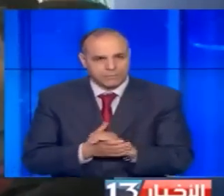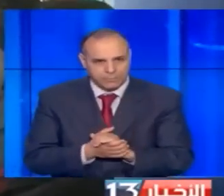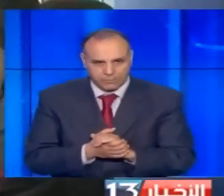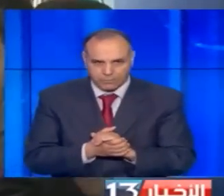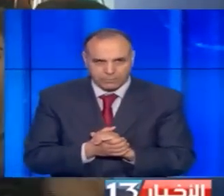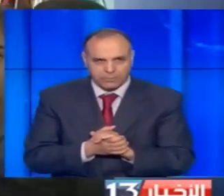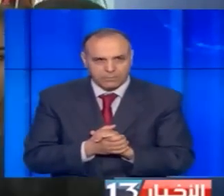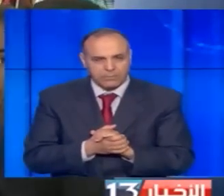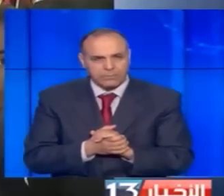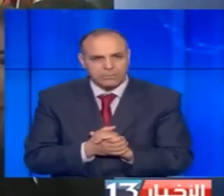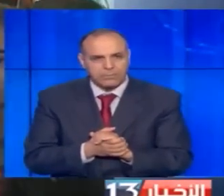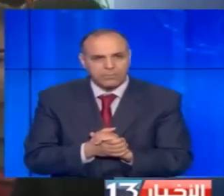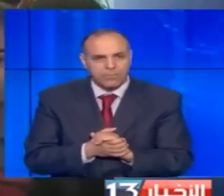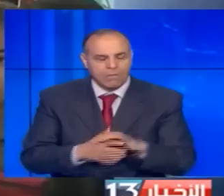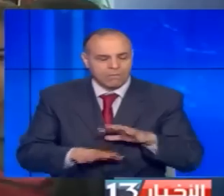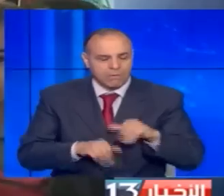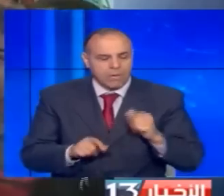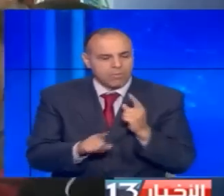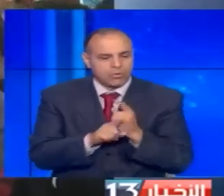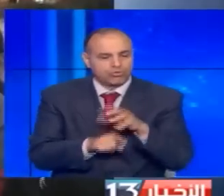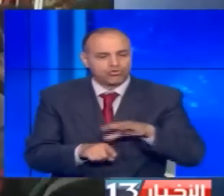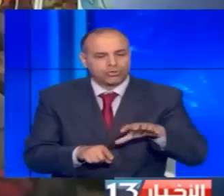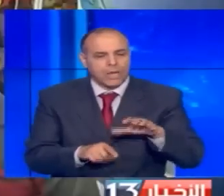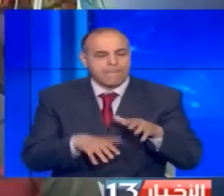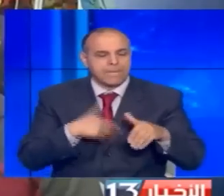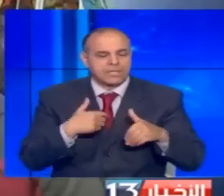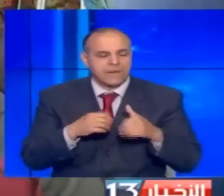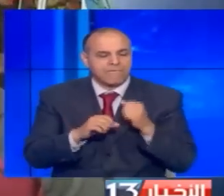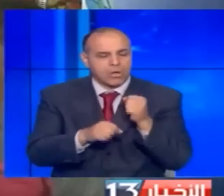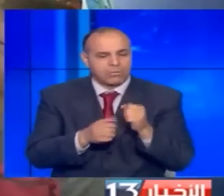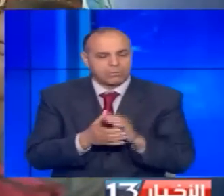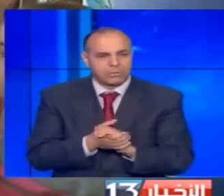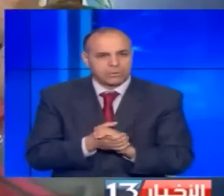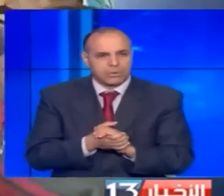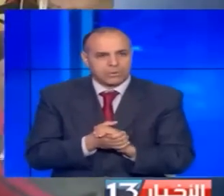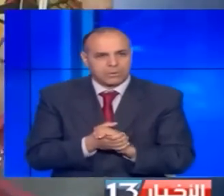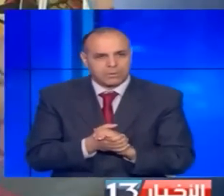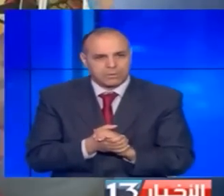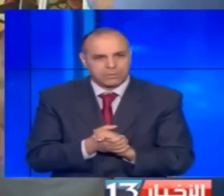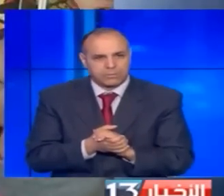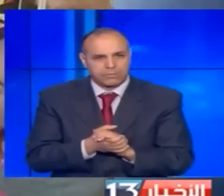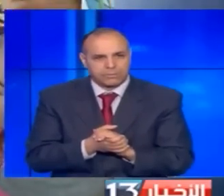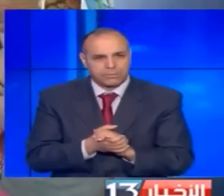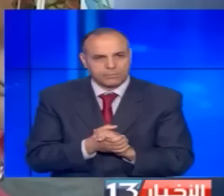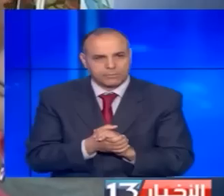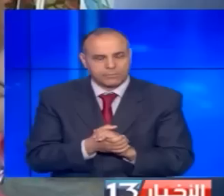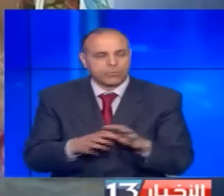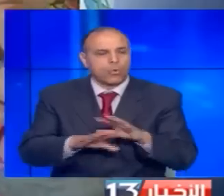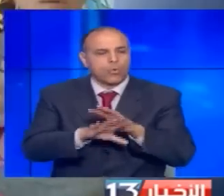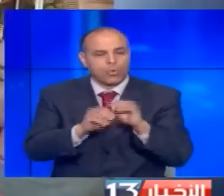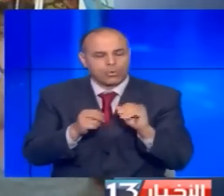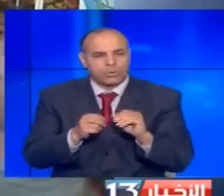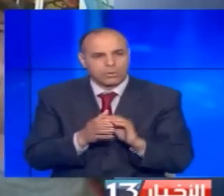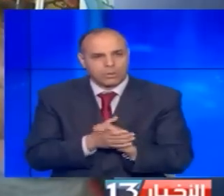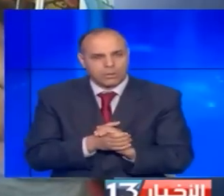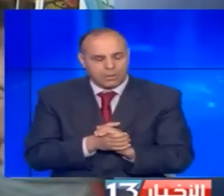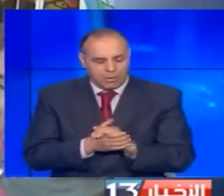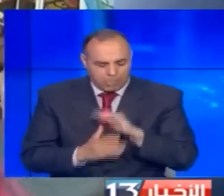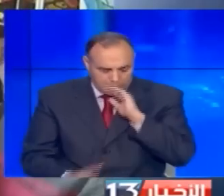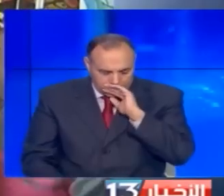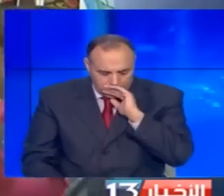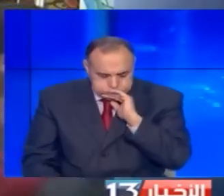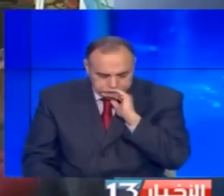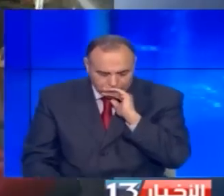آخر معتها اختتام ملتقى الجهوي لمسرح الطفل. دونك كل الفنون الموجهة للأطفال صب في واد واحد